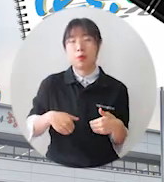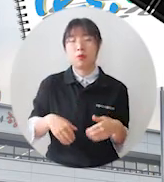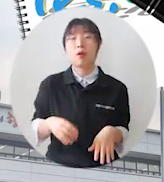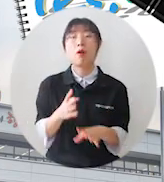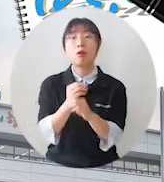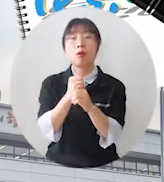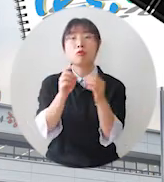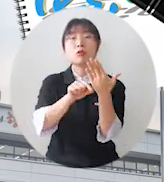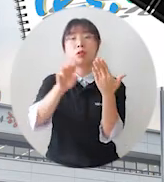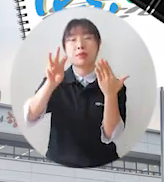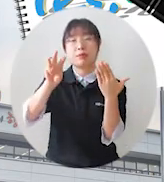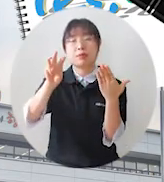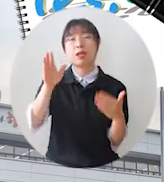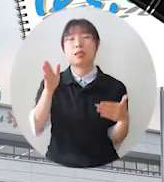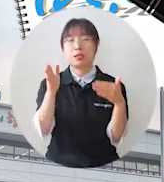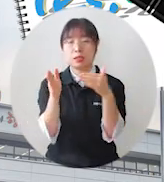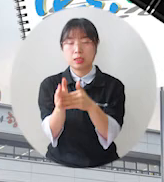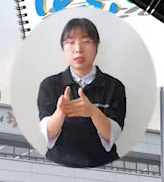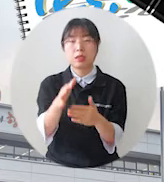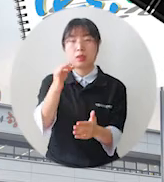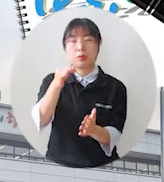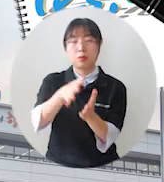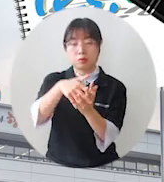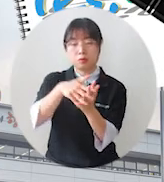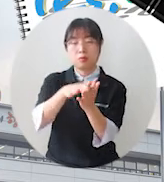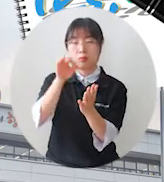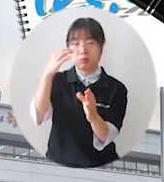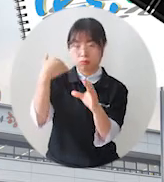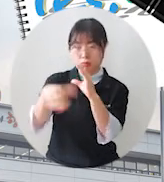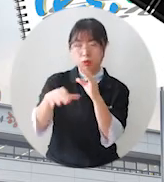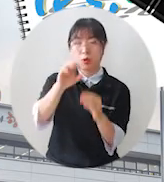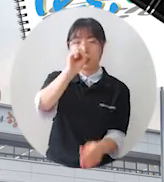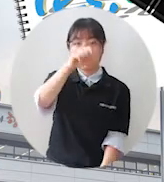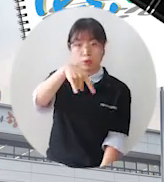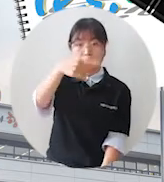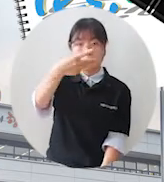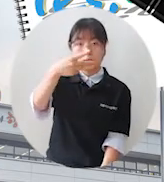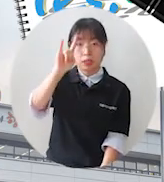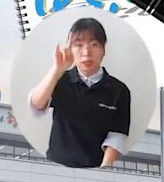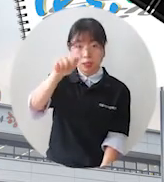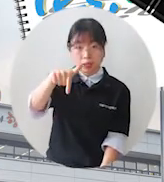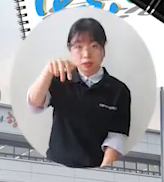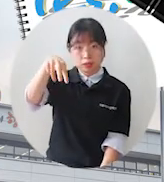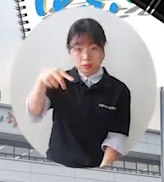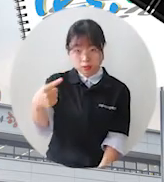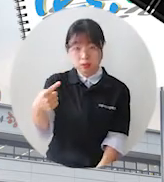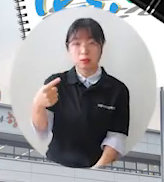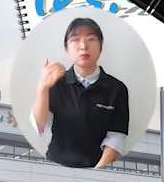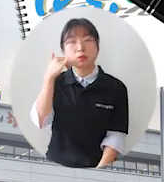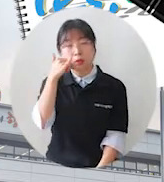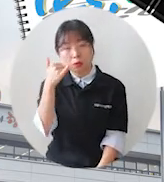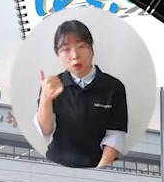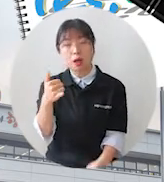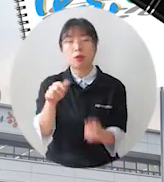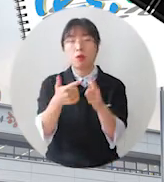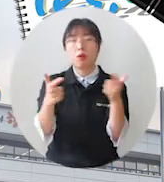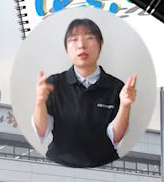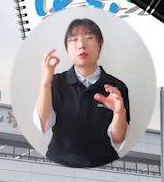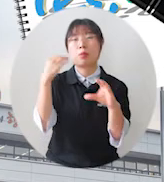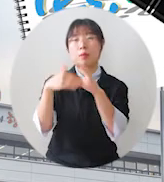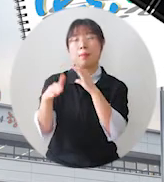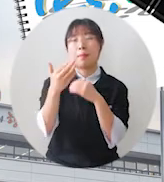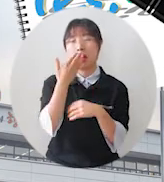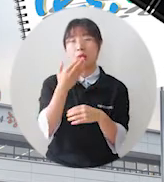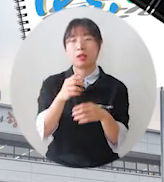전국 금융기관이나 가상계좌, ARS, 위택스 등 편한 방법을 고르셔서 재산세를 납부하시길